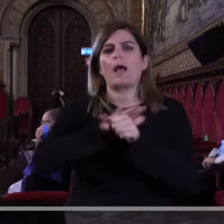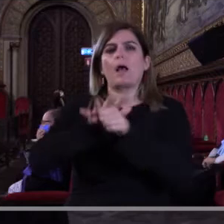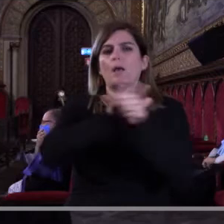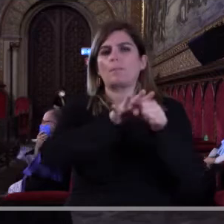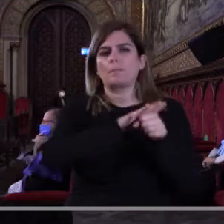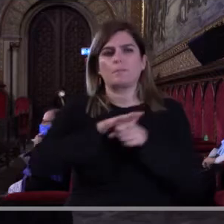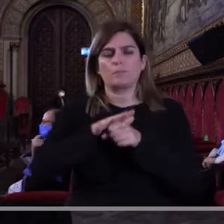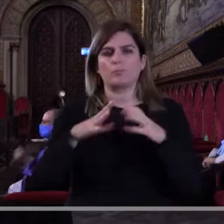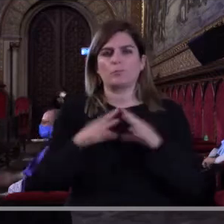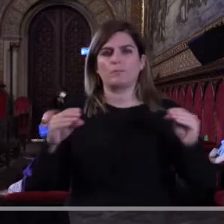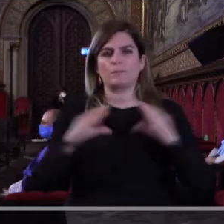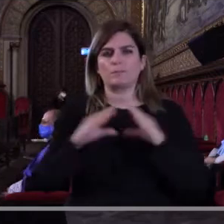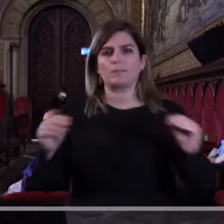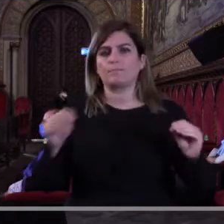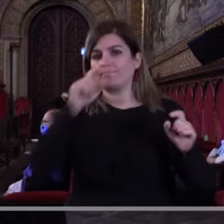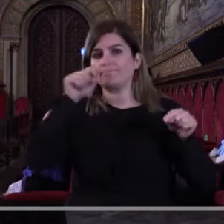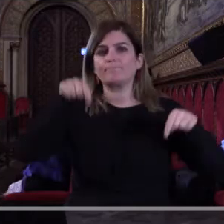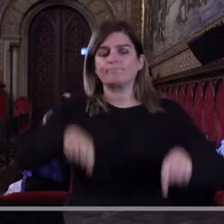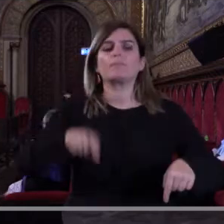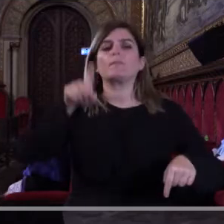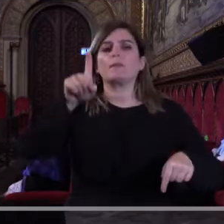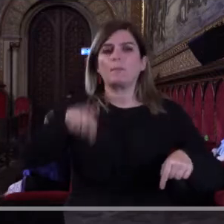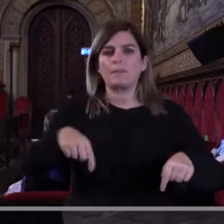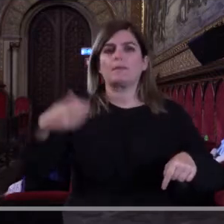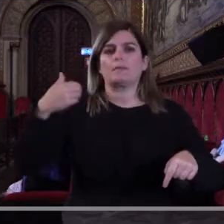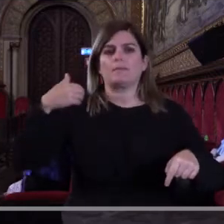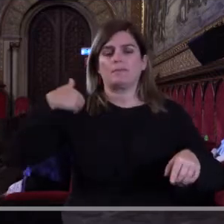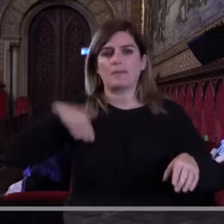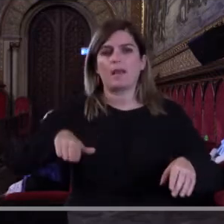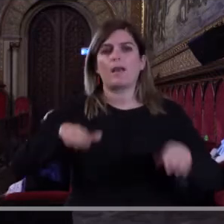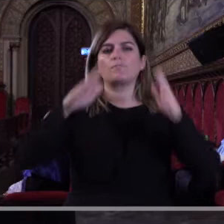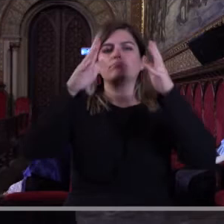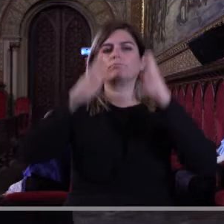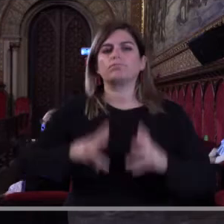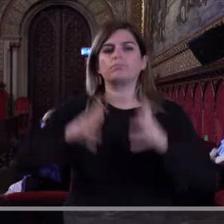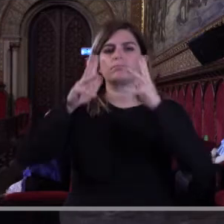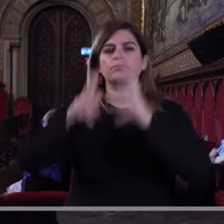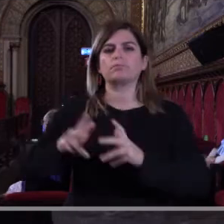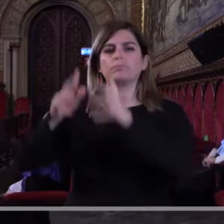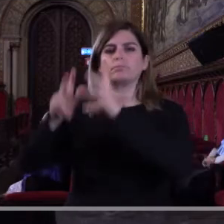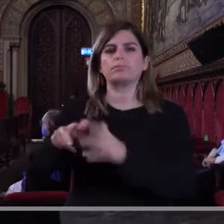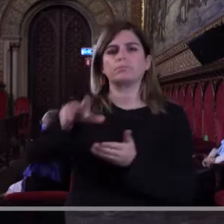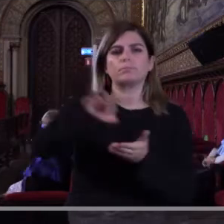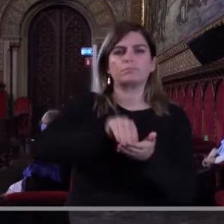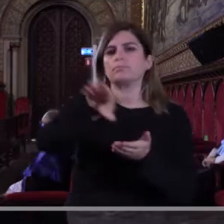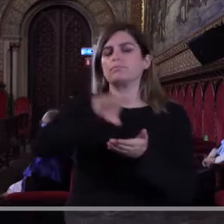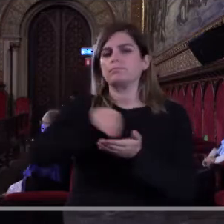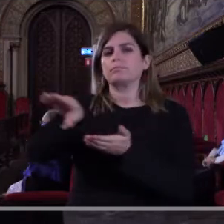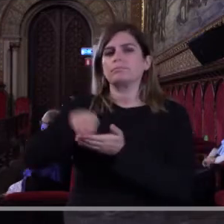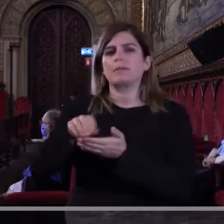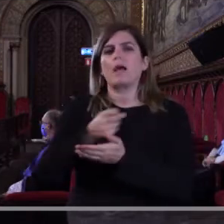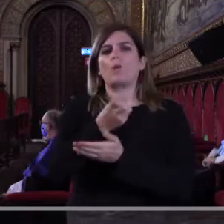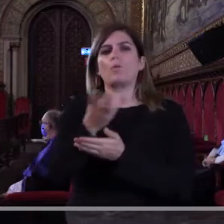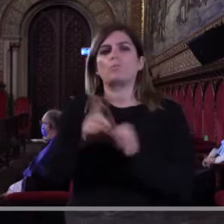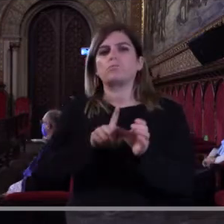universitat. Enguany també hem volgut recollir de manera numèrica algunes de les actuacions i